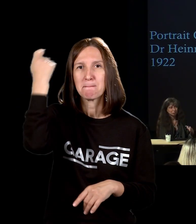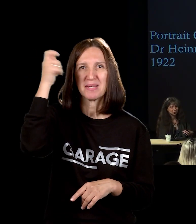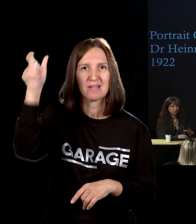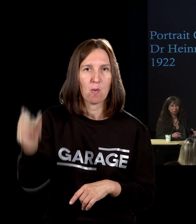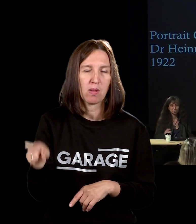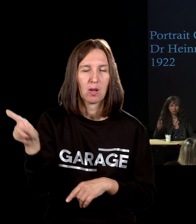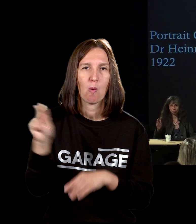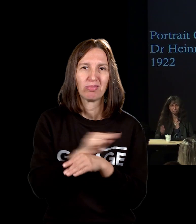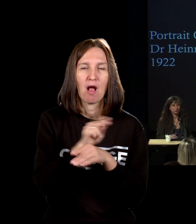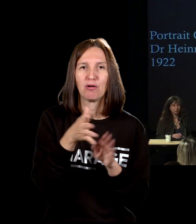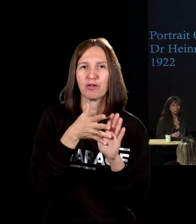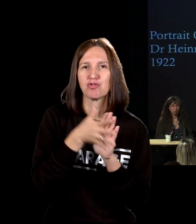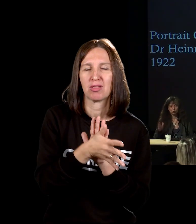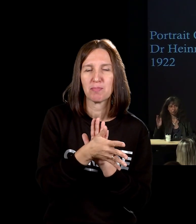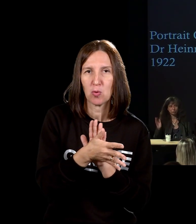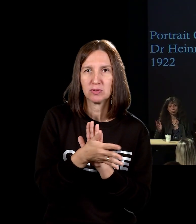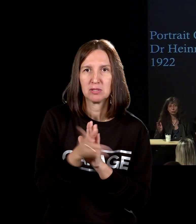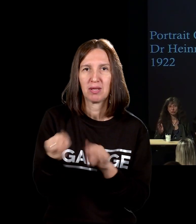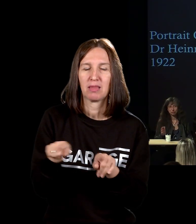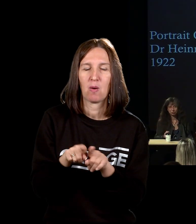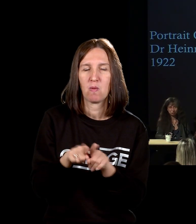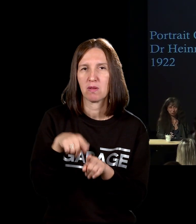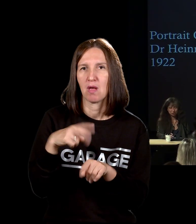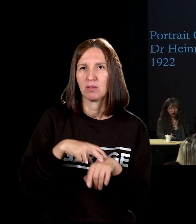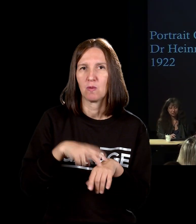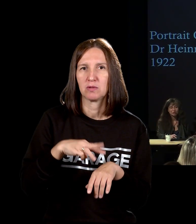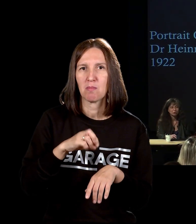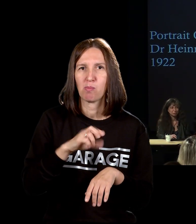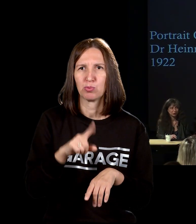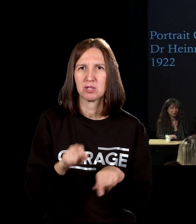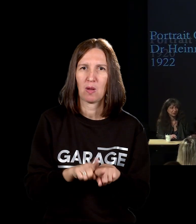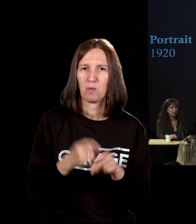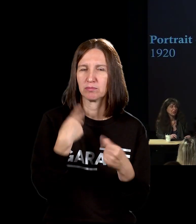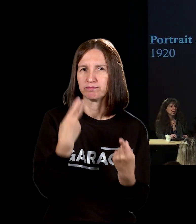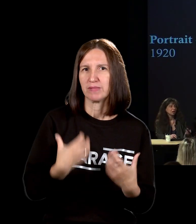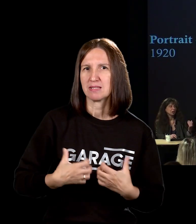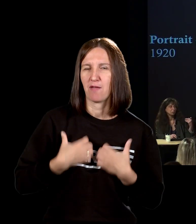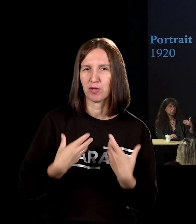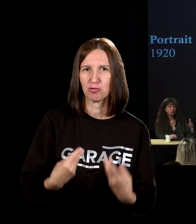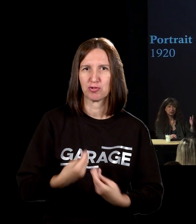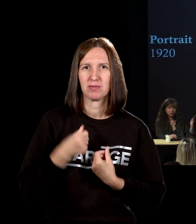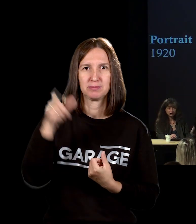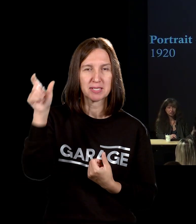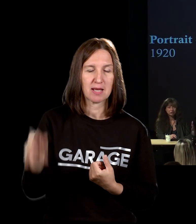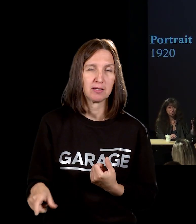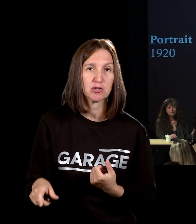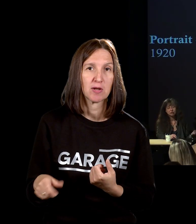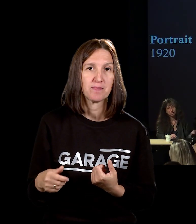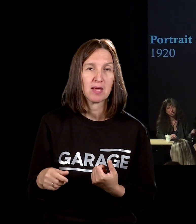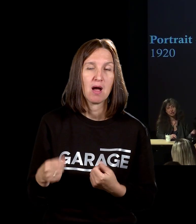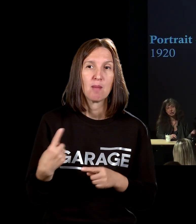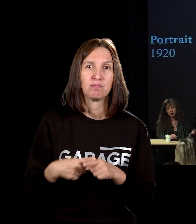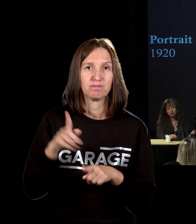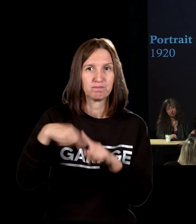и который предстает здесь вот в виде такого доктора Мабузе, да, то есть уже почти зловещего персонажа, как бы